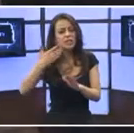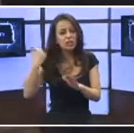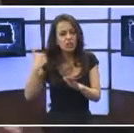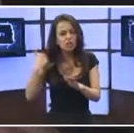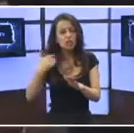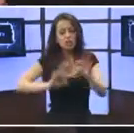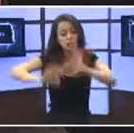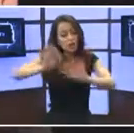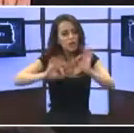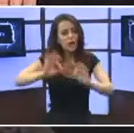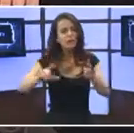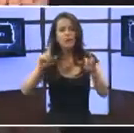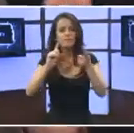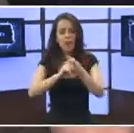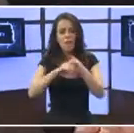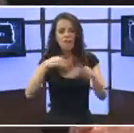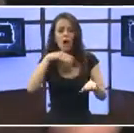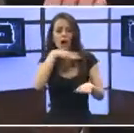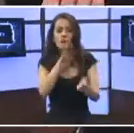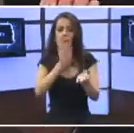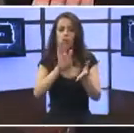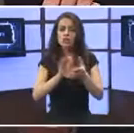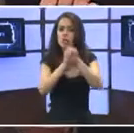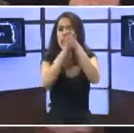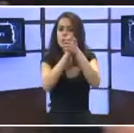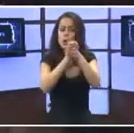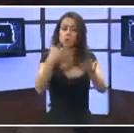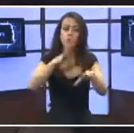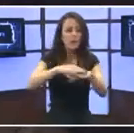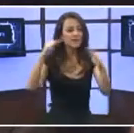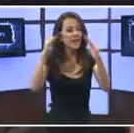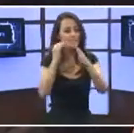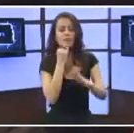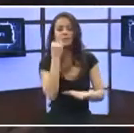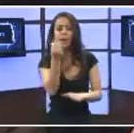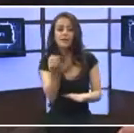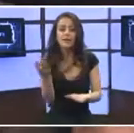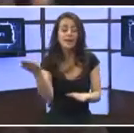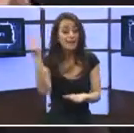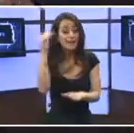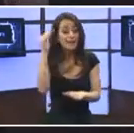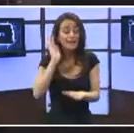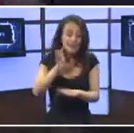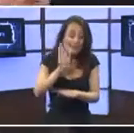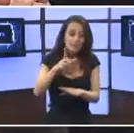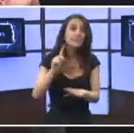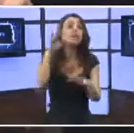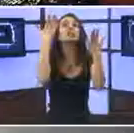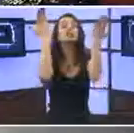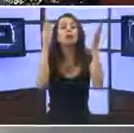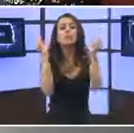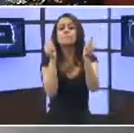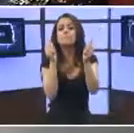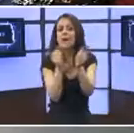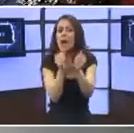azmi kızımızı Avrupa şampiyonu yaptı. İşte, evine bir ziyarete gittiğimizde inşallah geldiğinizde beraber ziyaret i̇nşallah ederiz. Evinin her tarafı madalyayla